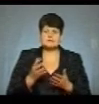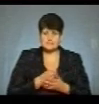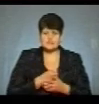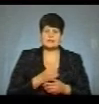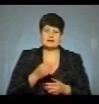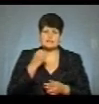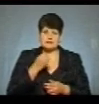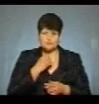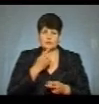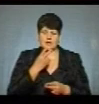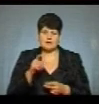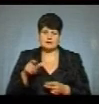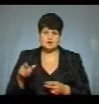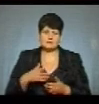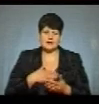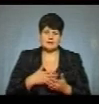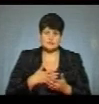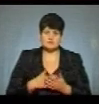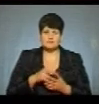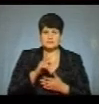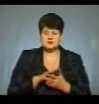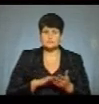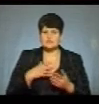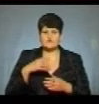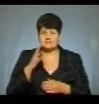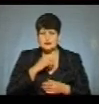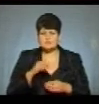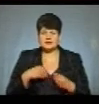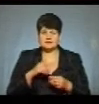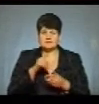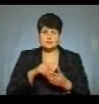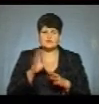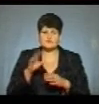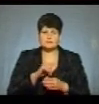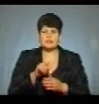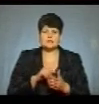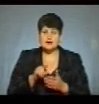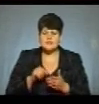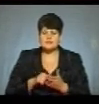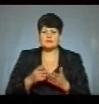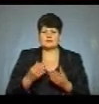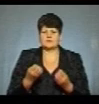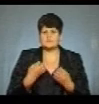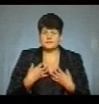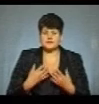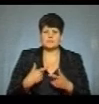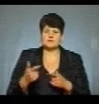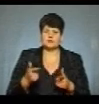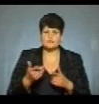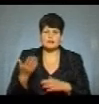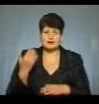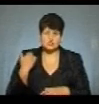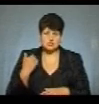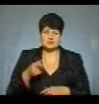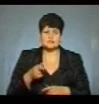Дякую нашим глядачам за активність. Я перепрошую за те, що ми не встигаємо дати відповідь на всі запитання, які ви нам надіслали, які ми підготували раніше.